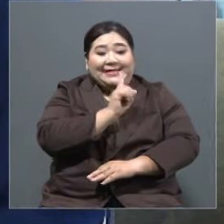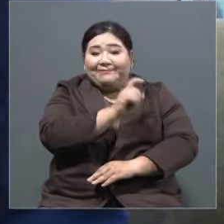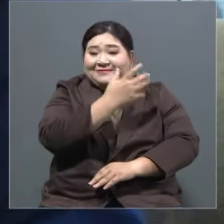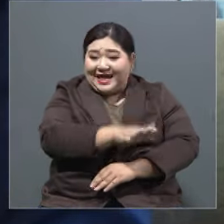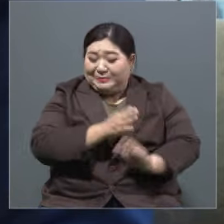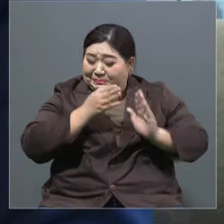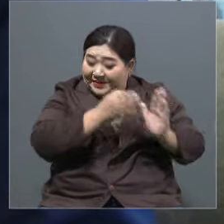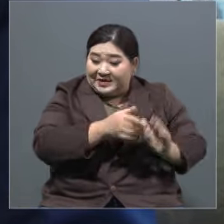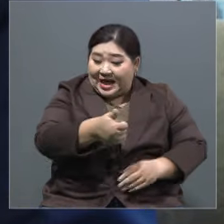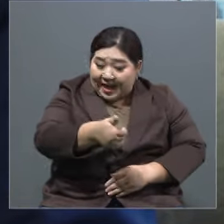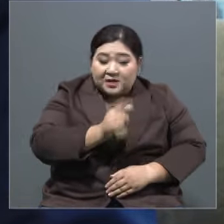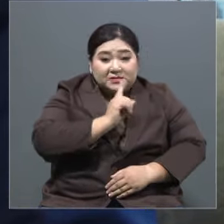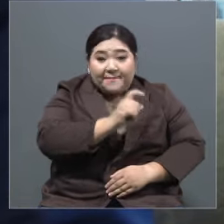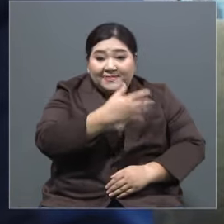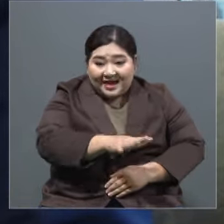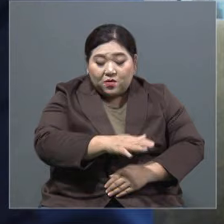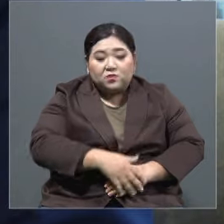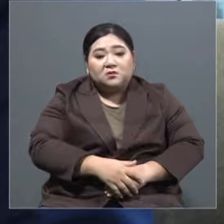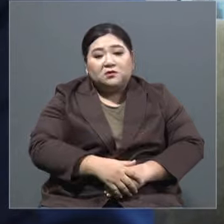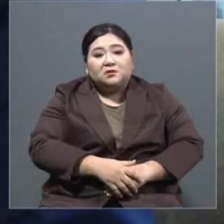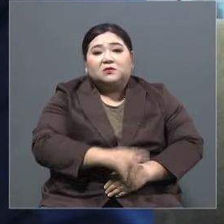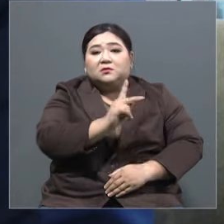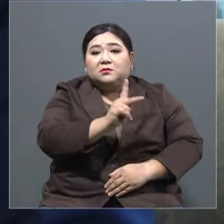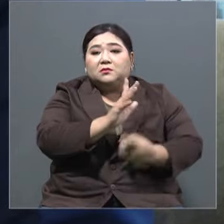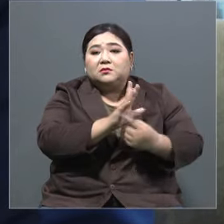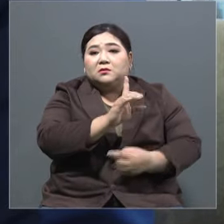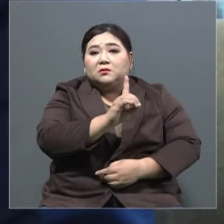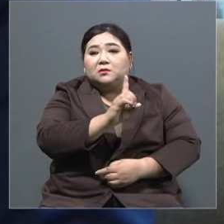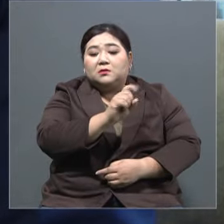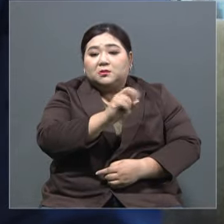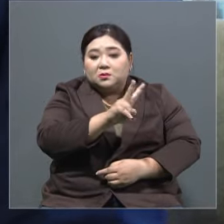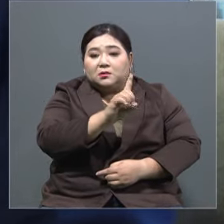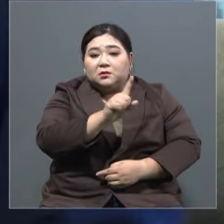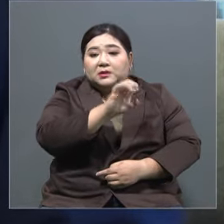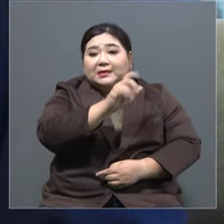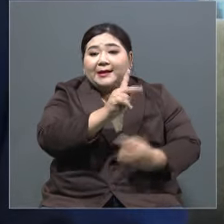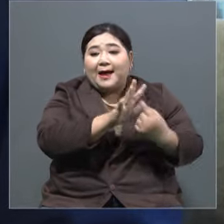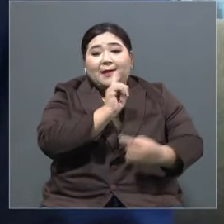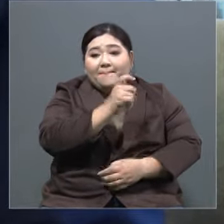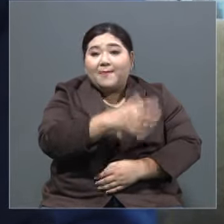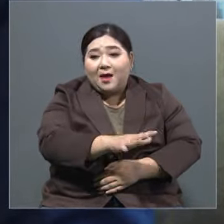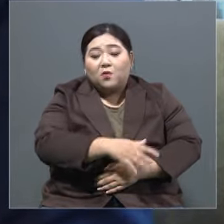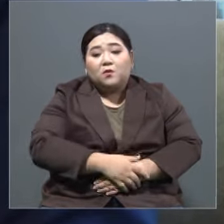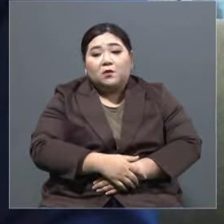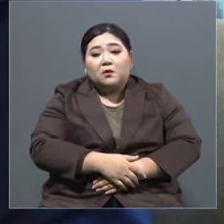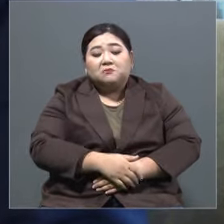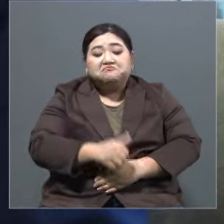ลยนะครับกับทางกฤษฎีกานะครับซึ่งมันก็เป็นเรื่องที่มันสมควรจะต้องทำอยู่แล้วไม่เคยเ